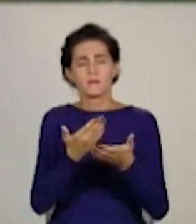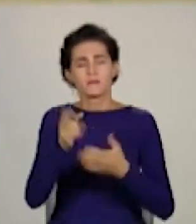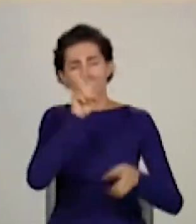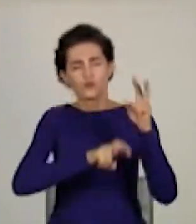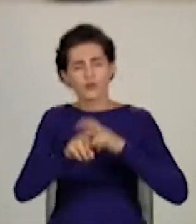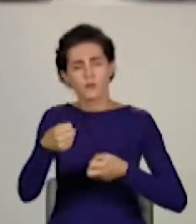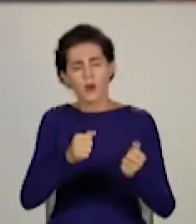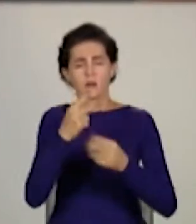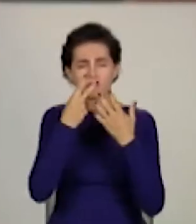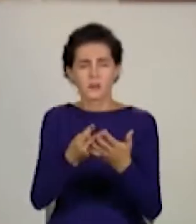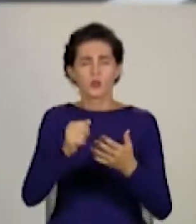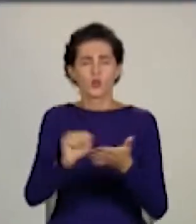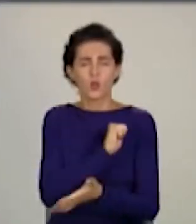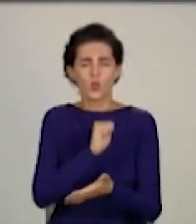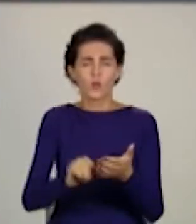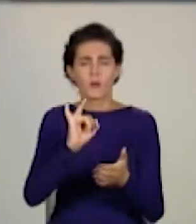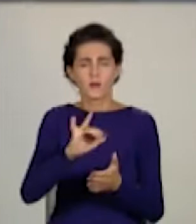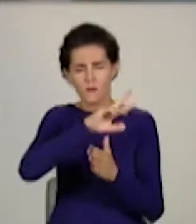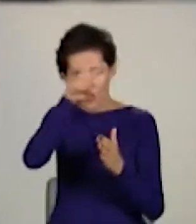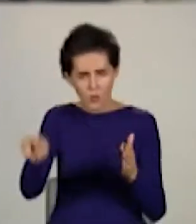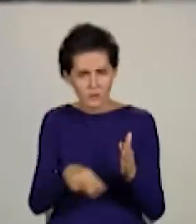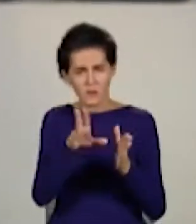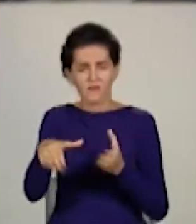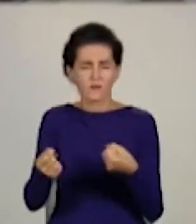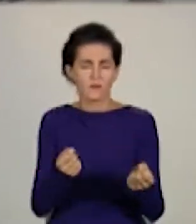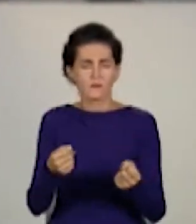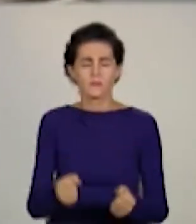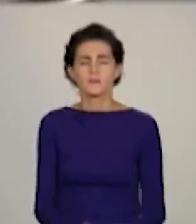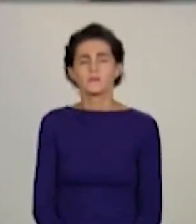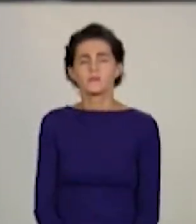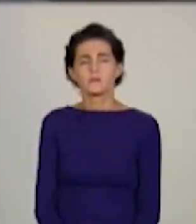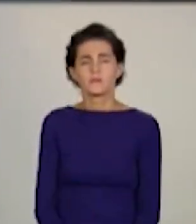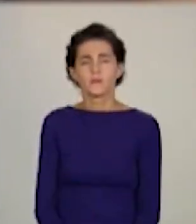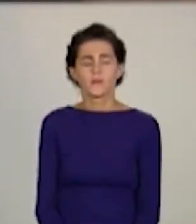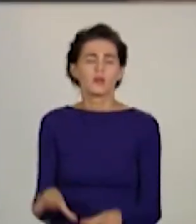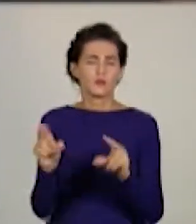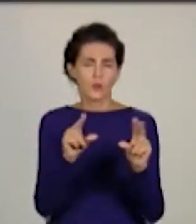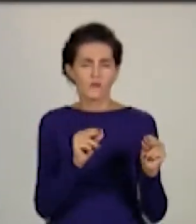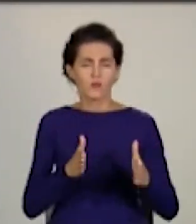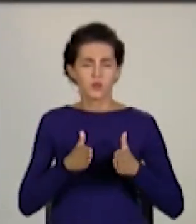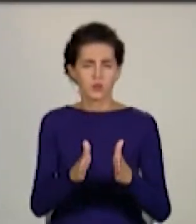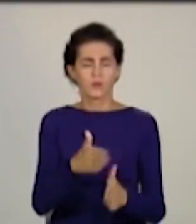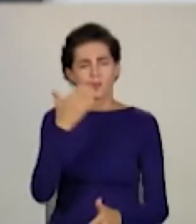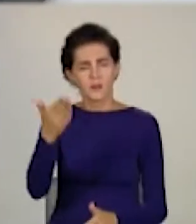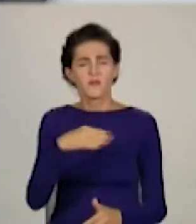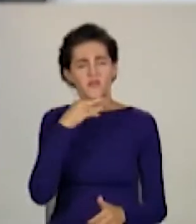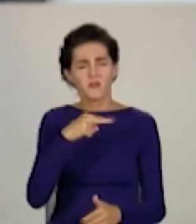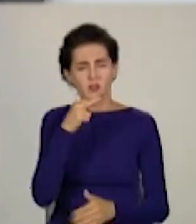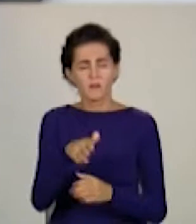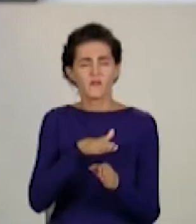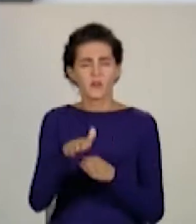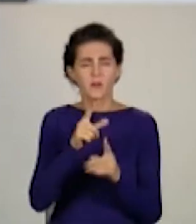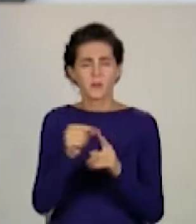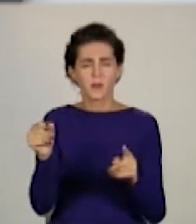оглядають документи та транспорт. Так, все добре. Всього найкращого. Спасибо. Не порушить правила дорожнього руху. Чим чаще